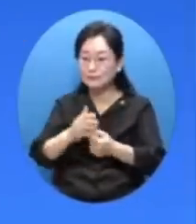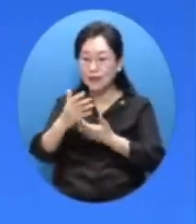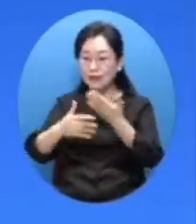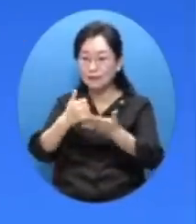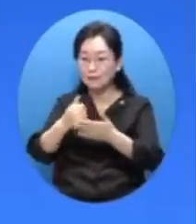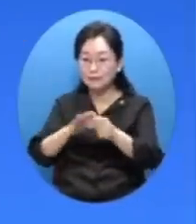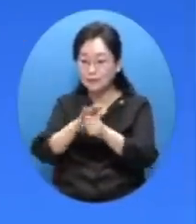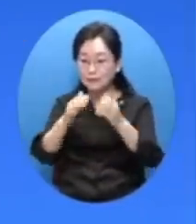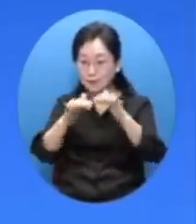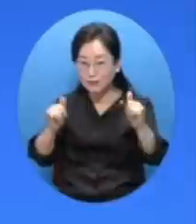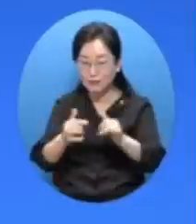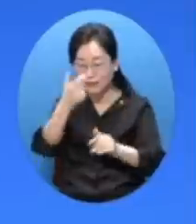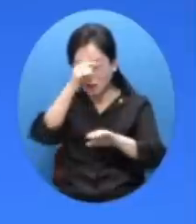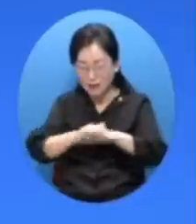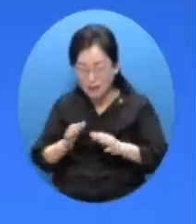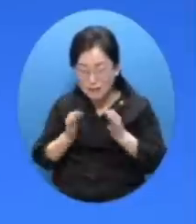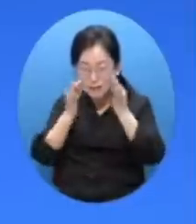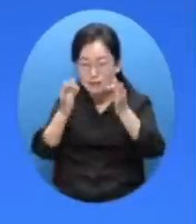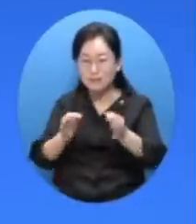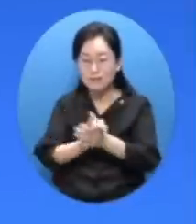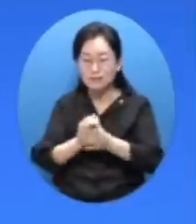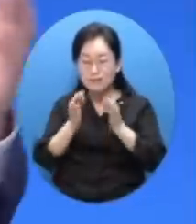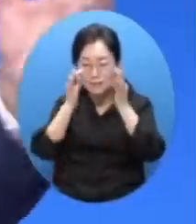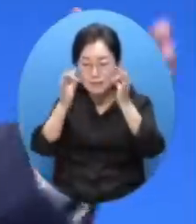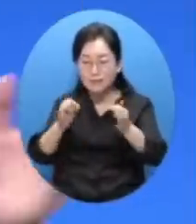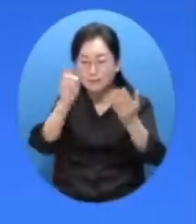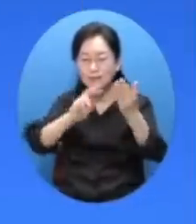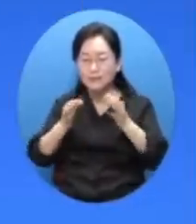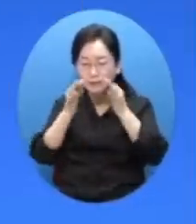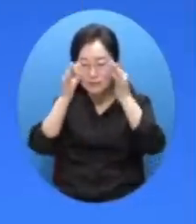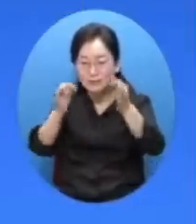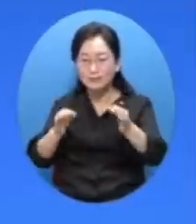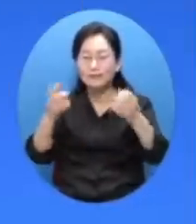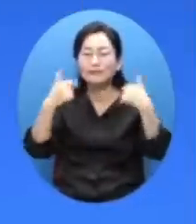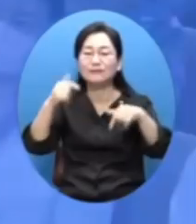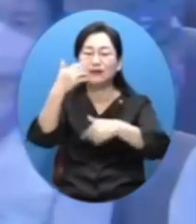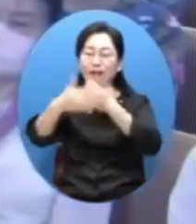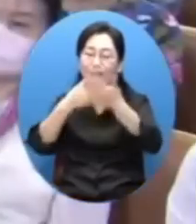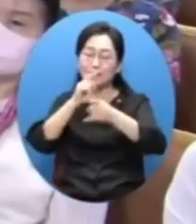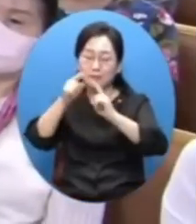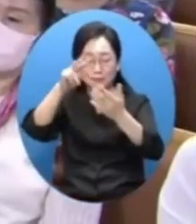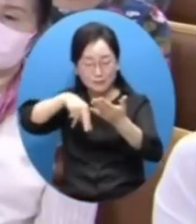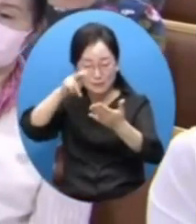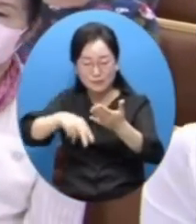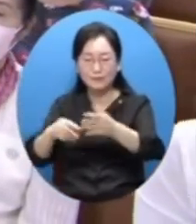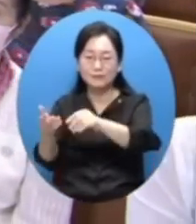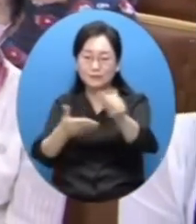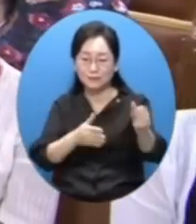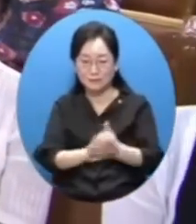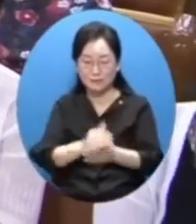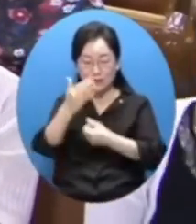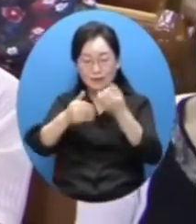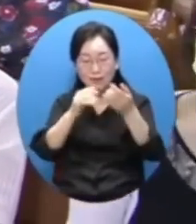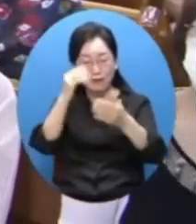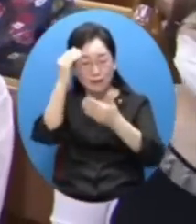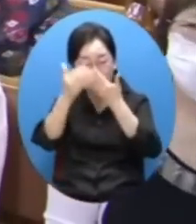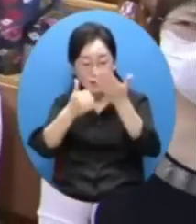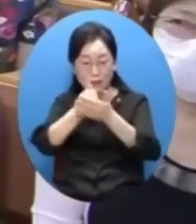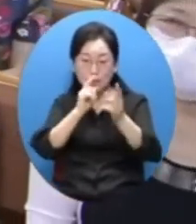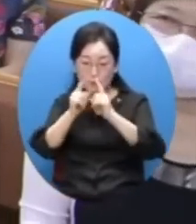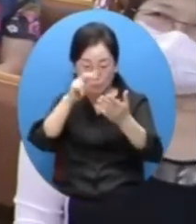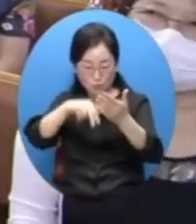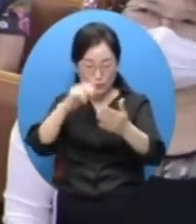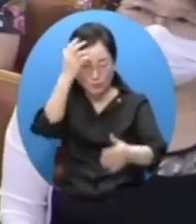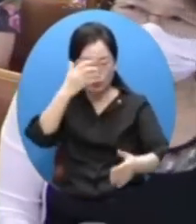백성들은 예배드릴 힘써야 되고 기도할 힘써야 되고 찬양할 힘써야 되고 늘 말씀 묵상하는 삶을 살아야 됩니다. 늘 성령으로 충만받아야 되는